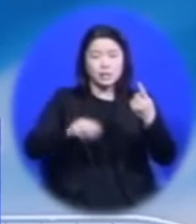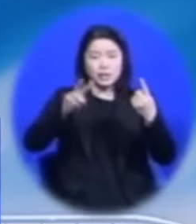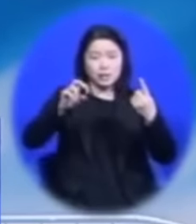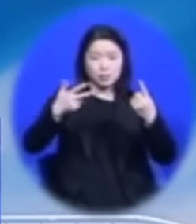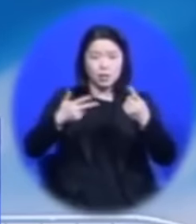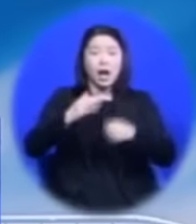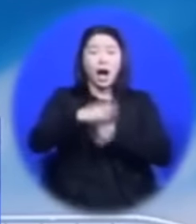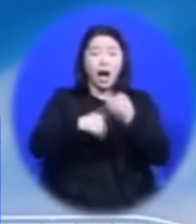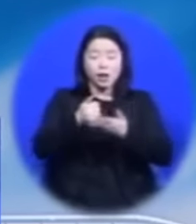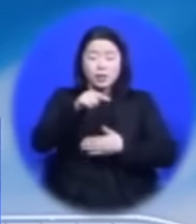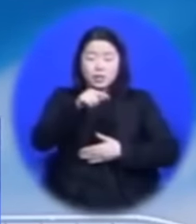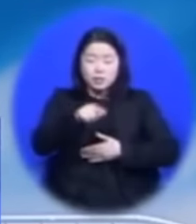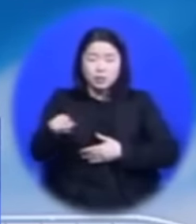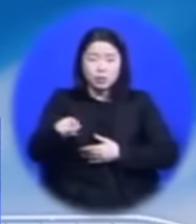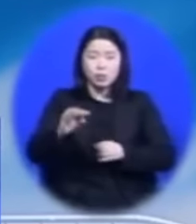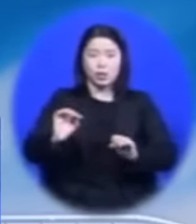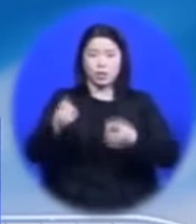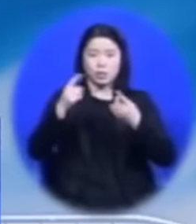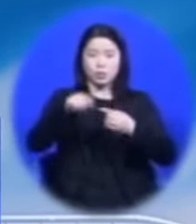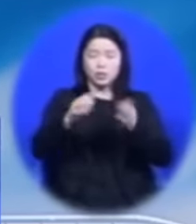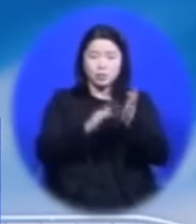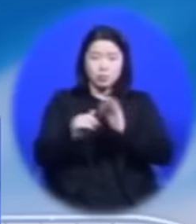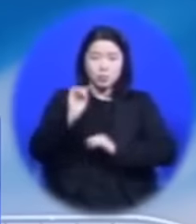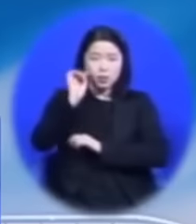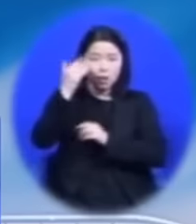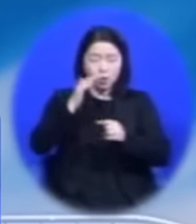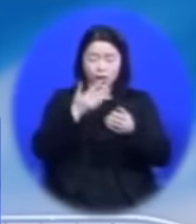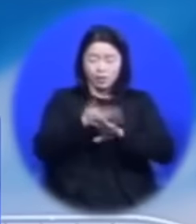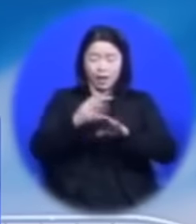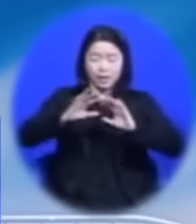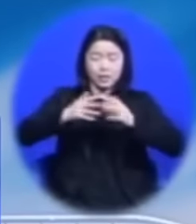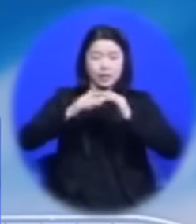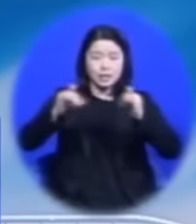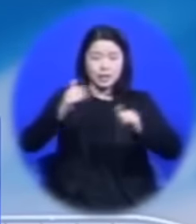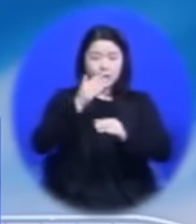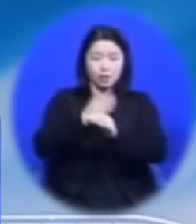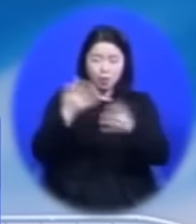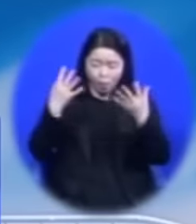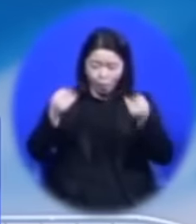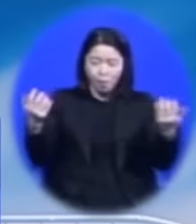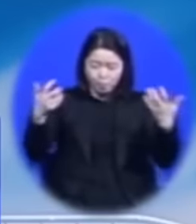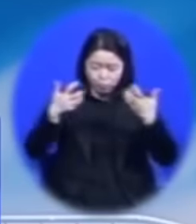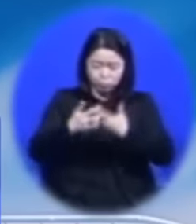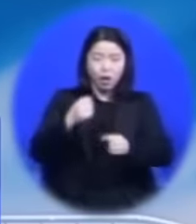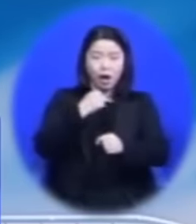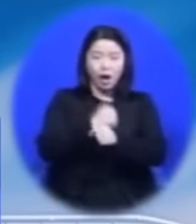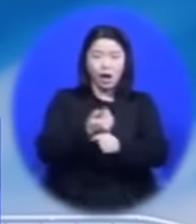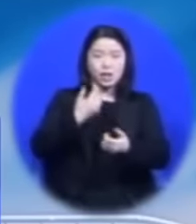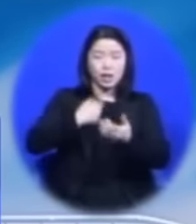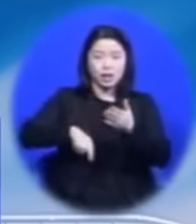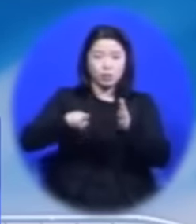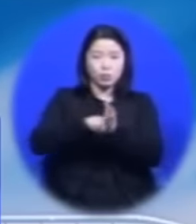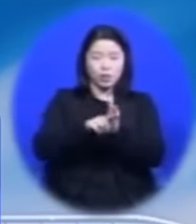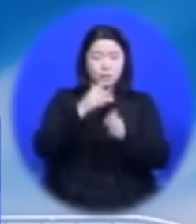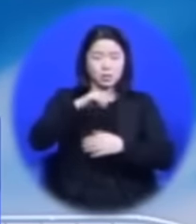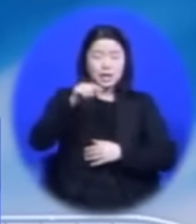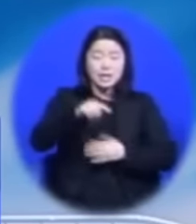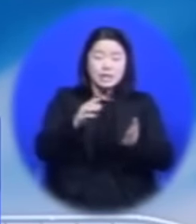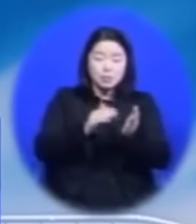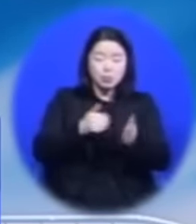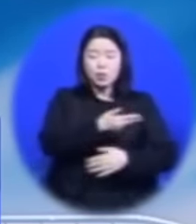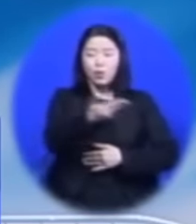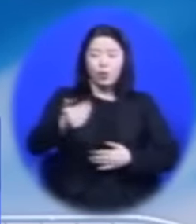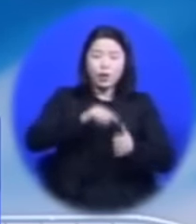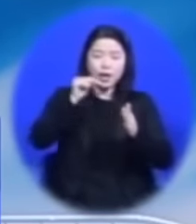이 비밀의 영광이 이방인 가운데 얼마나 풍성한지를 알게 하려 하십니다. 이 비밀은 너희